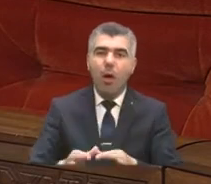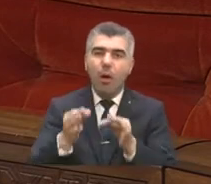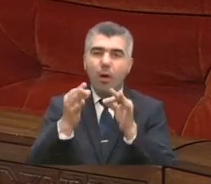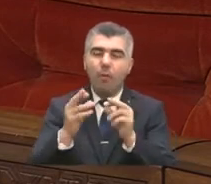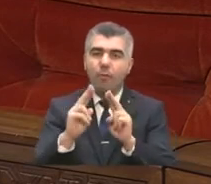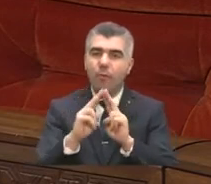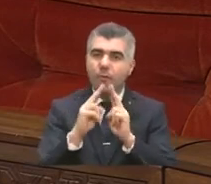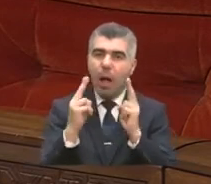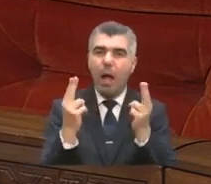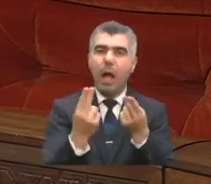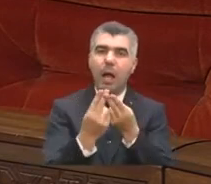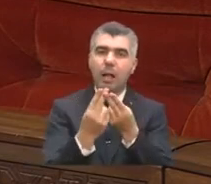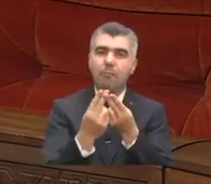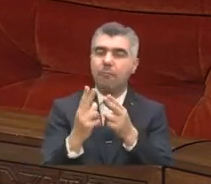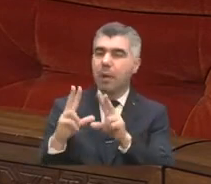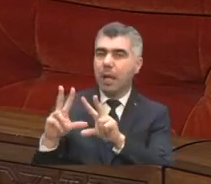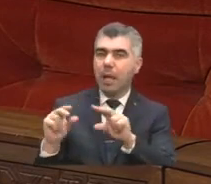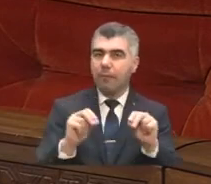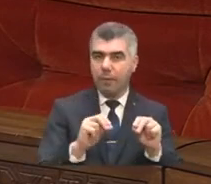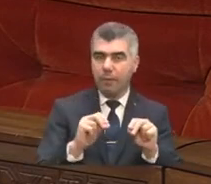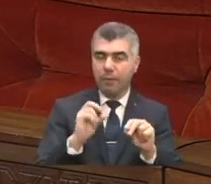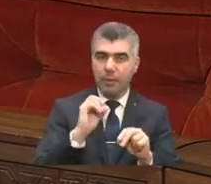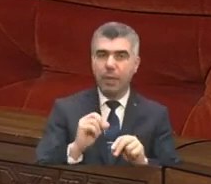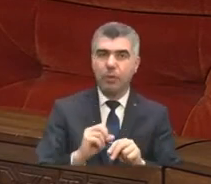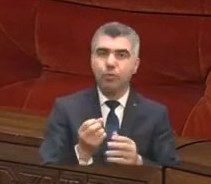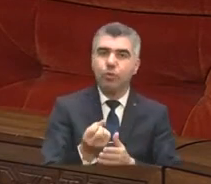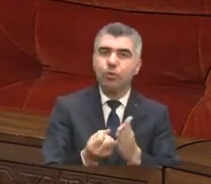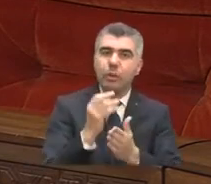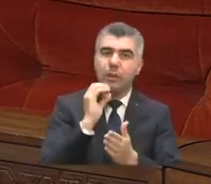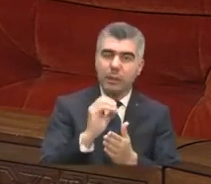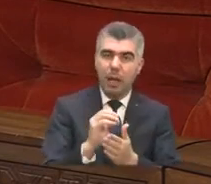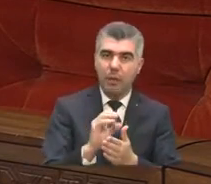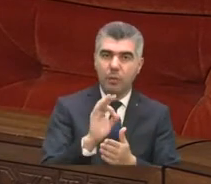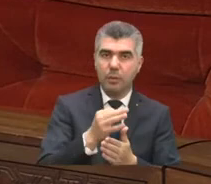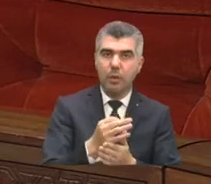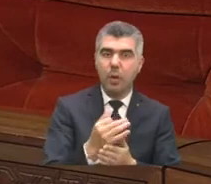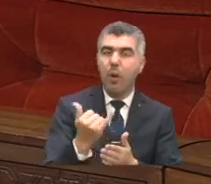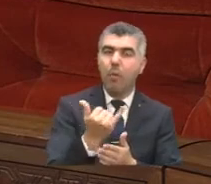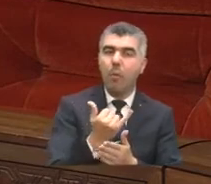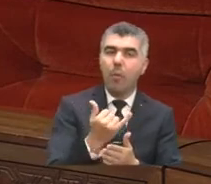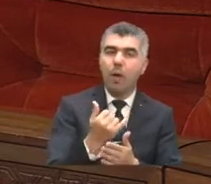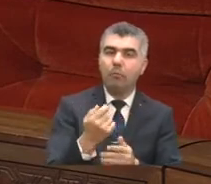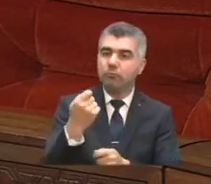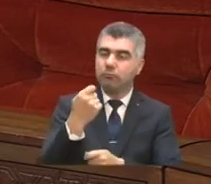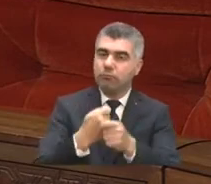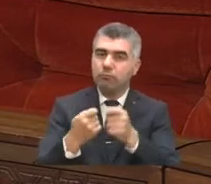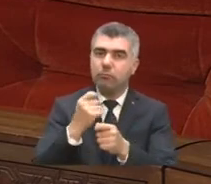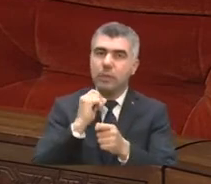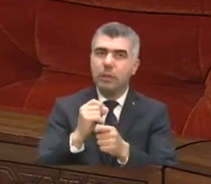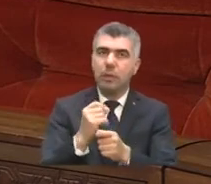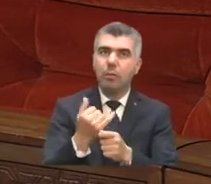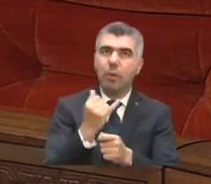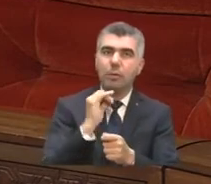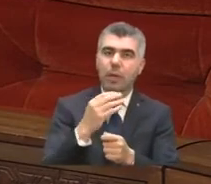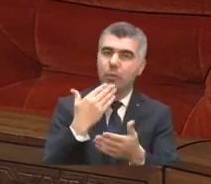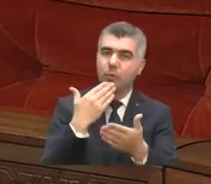على المستوى الدولي بهدف خلق الظروف الملائمة لتشجيع الاستثمار في هذا القطاع، وشكراً.